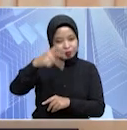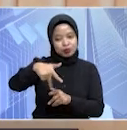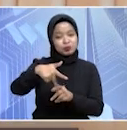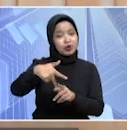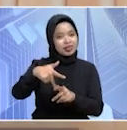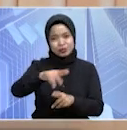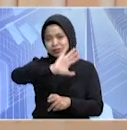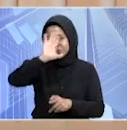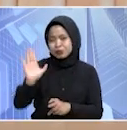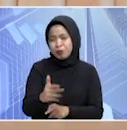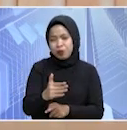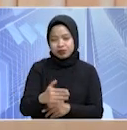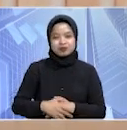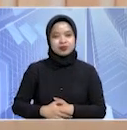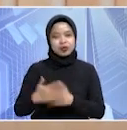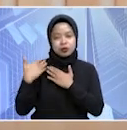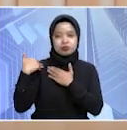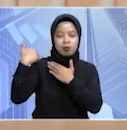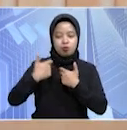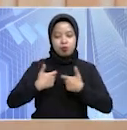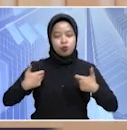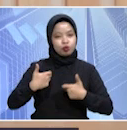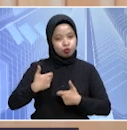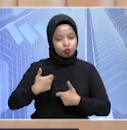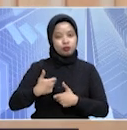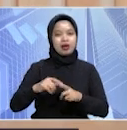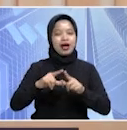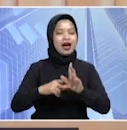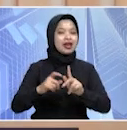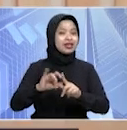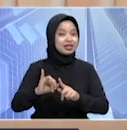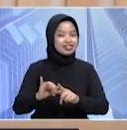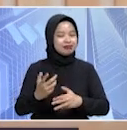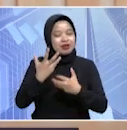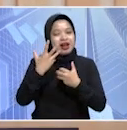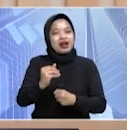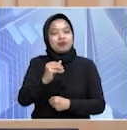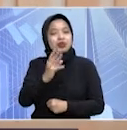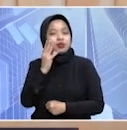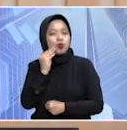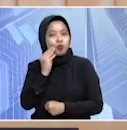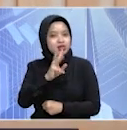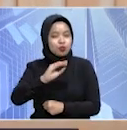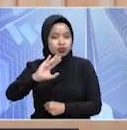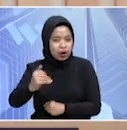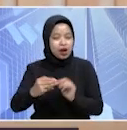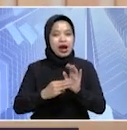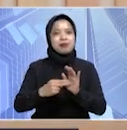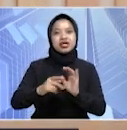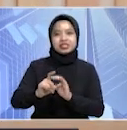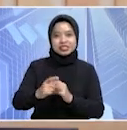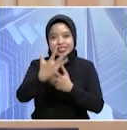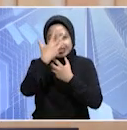dan masyarakat Sulawesi Selatan, saya pelaksana tugas Gubernur Sulawesi Selatan, Andi Sudirman Sulaiman, berharap di usia ke-30 MNC TV